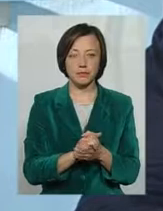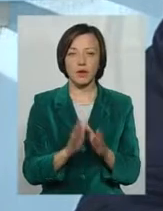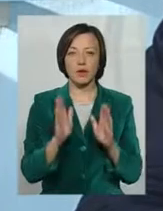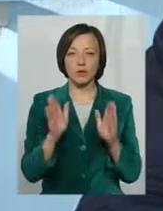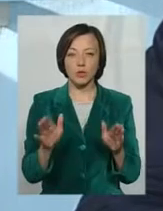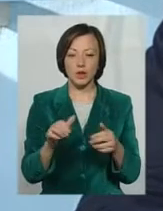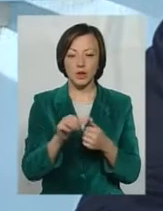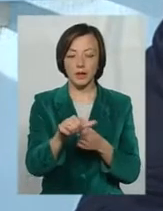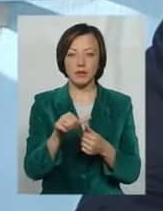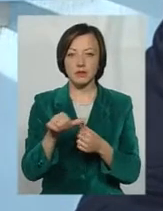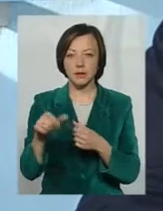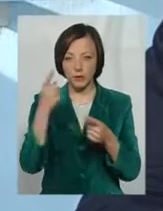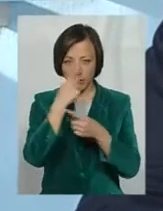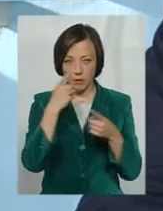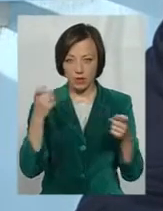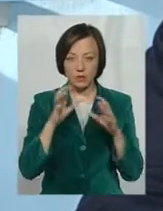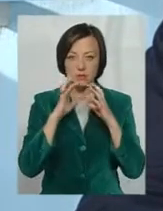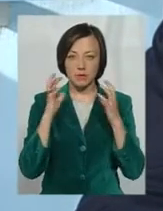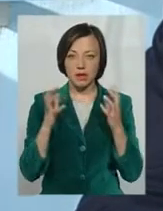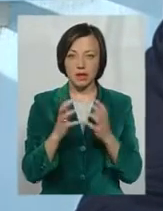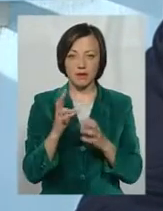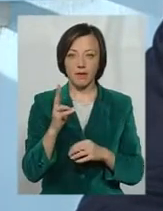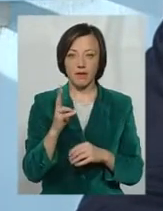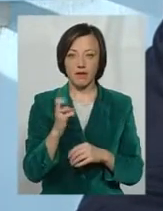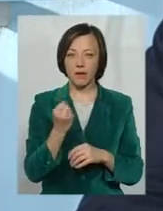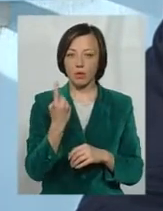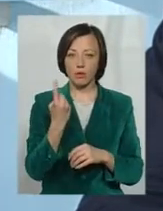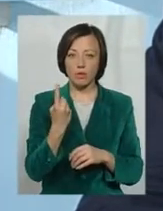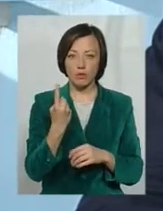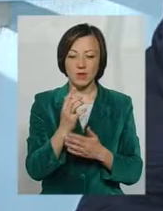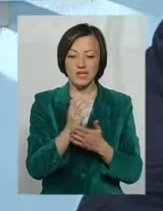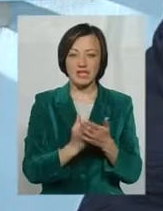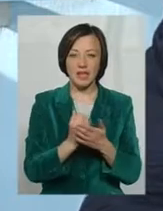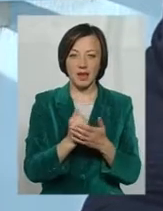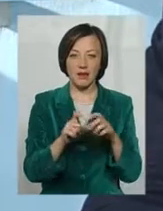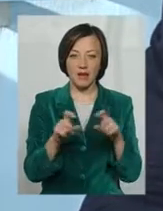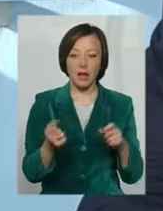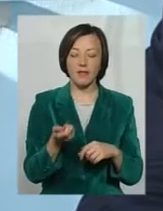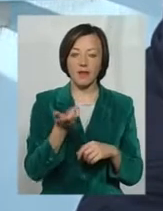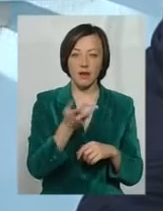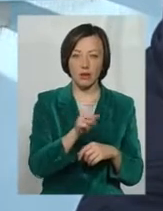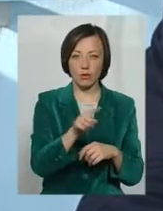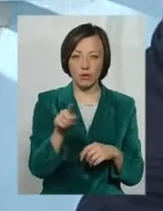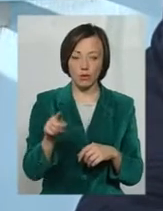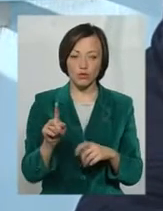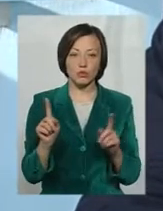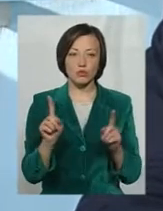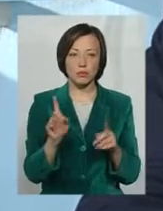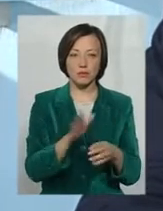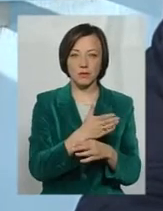децентралізовано. Інформація ця буде зберігатися не на одному сервері, а на декількох, в частинах, для того,